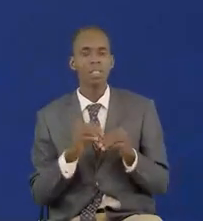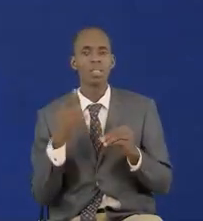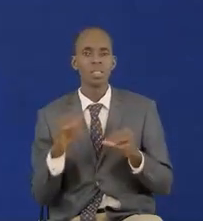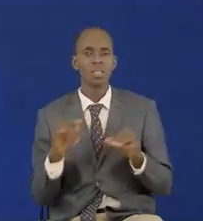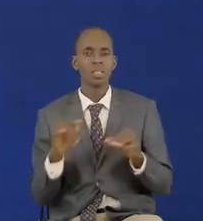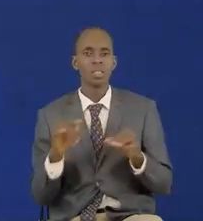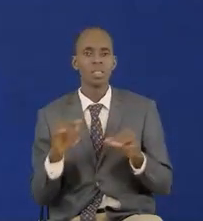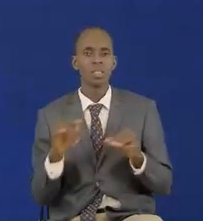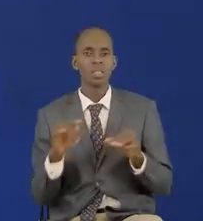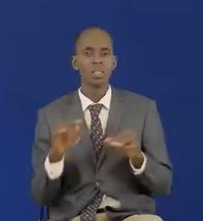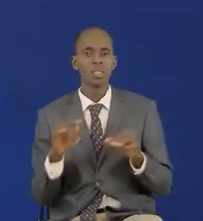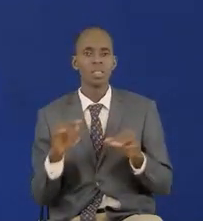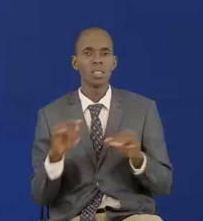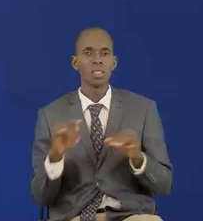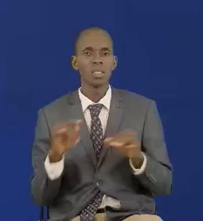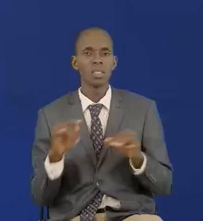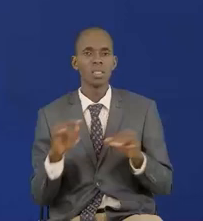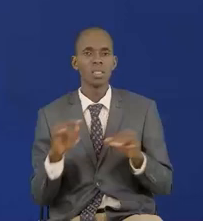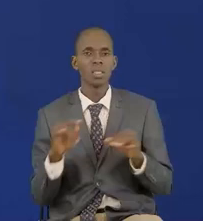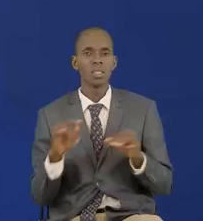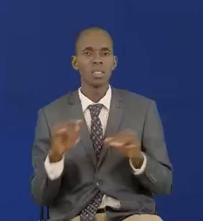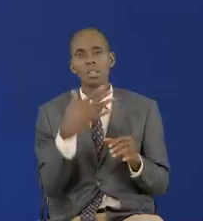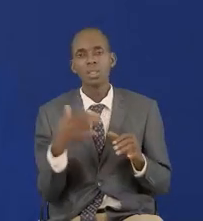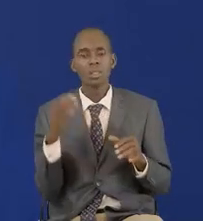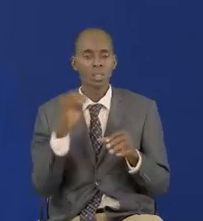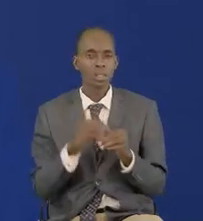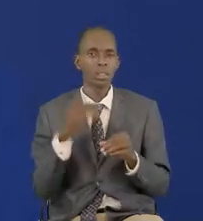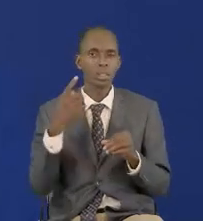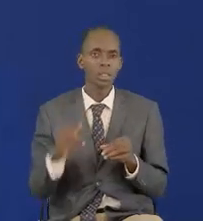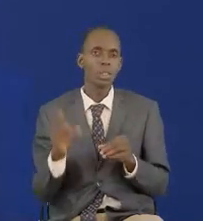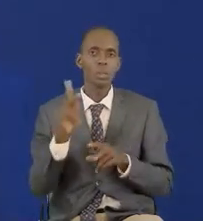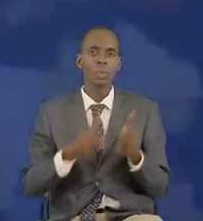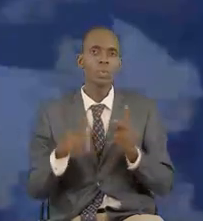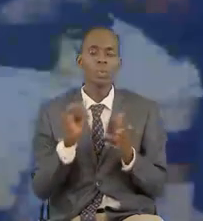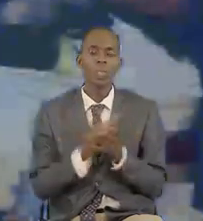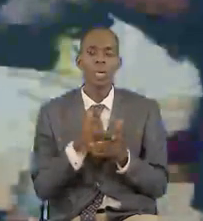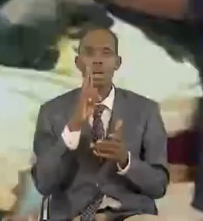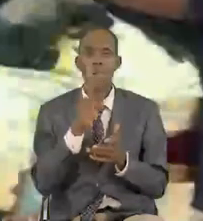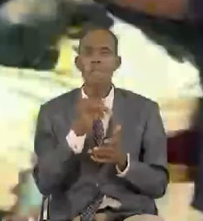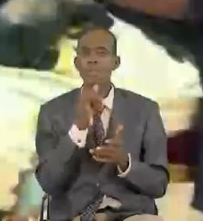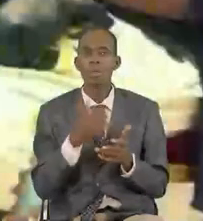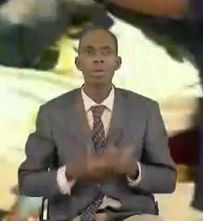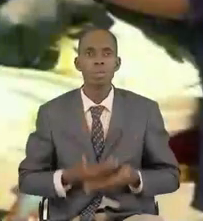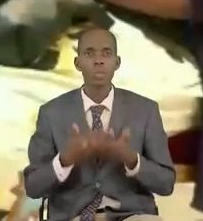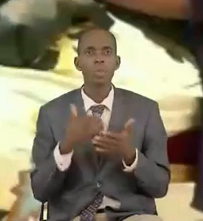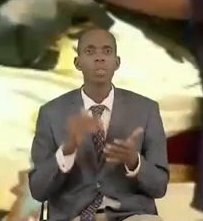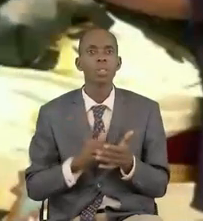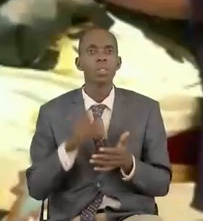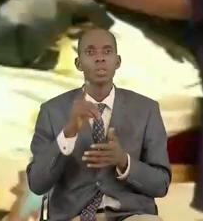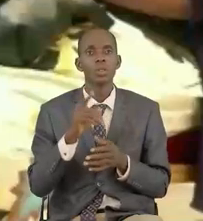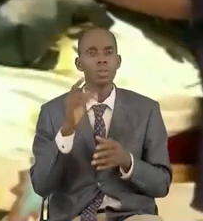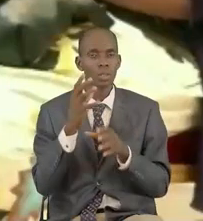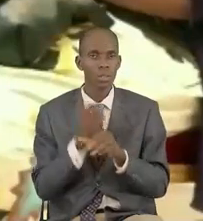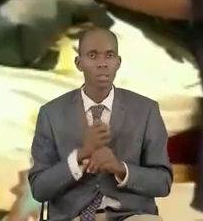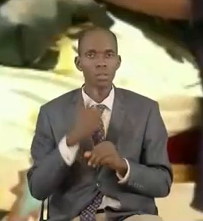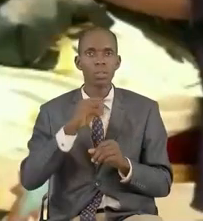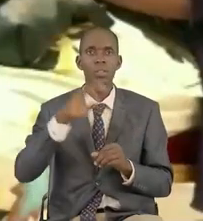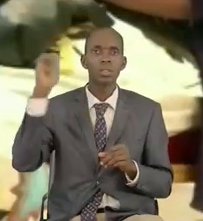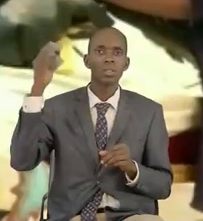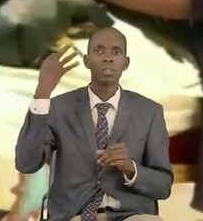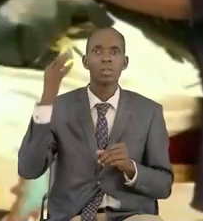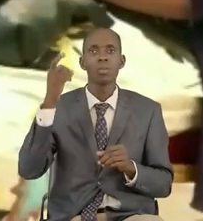dans la même corruption comme la corruption dans la vie des gens qui ne sont pas né de nouveau donc tu reçois la grâce